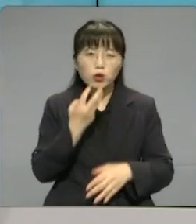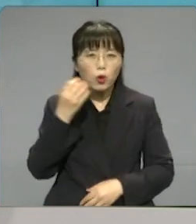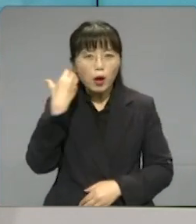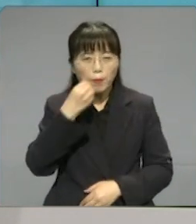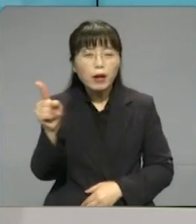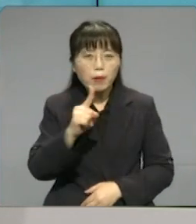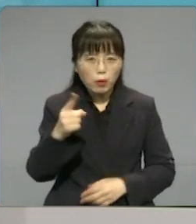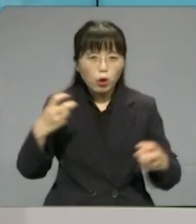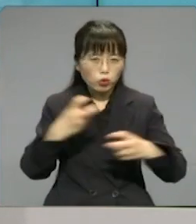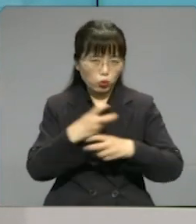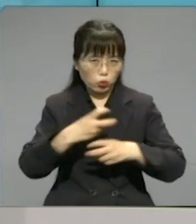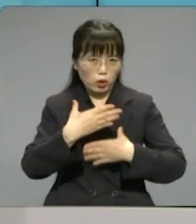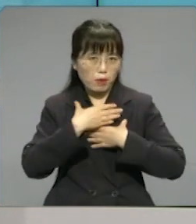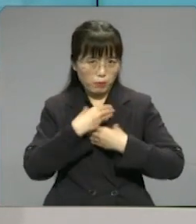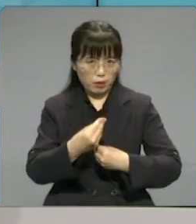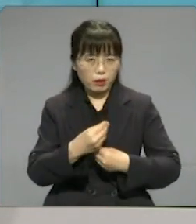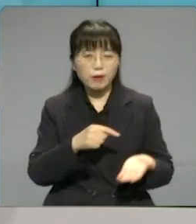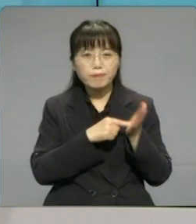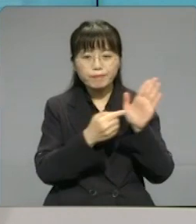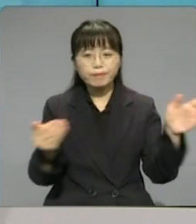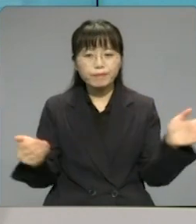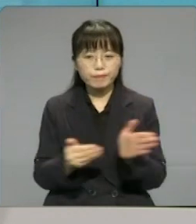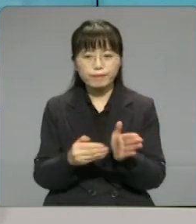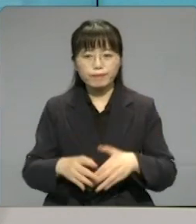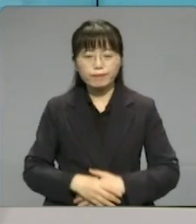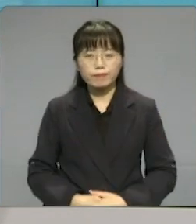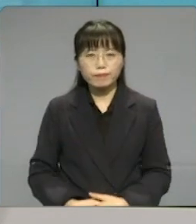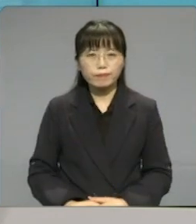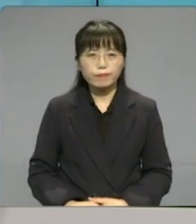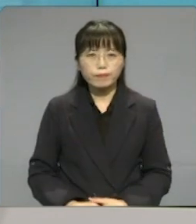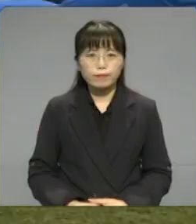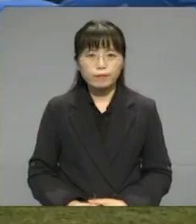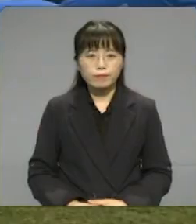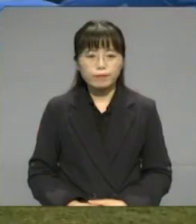교통의 편리함 등을 꼽았습니다. 김하희 기자입니다.